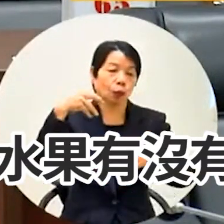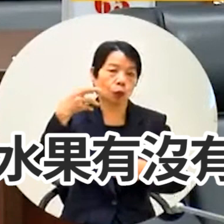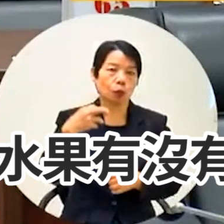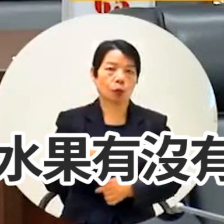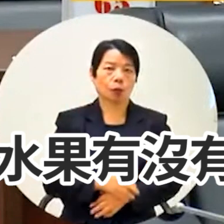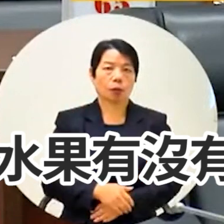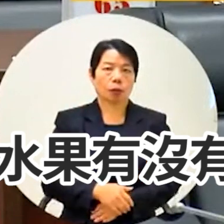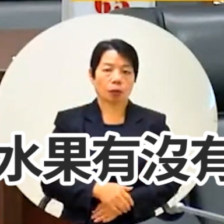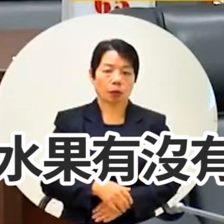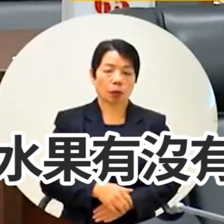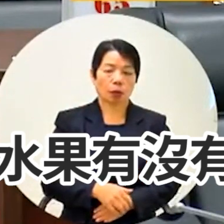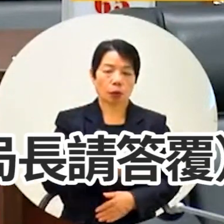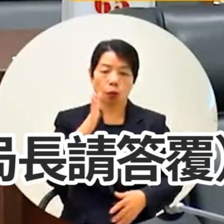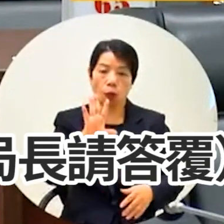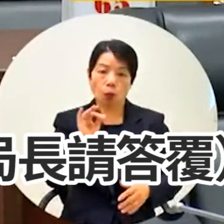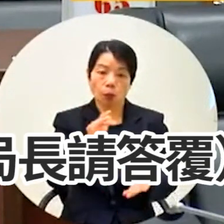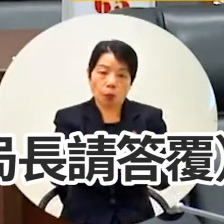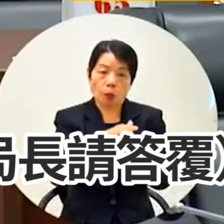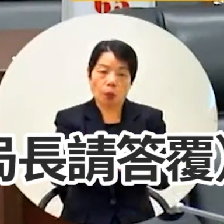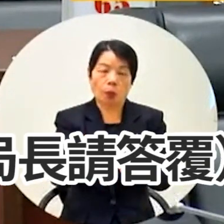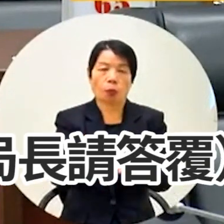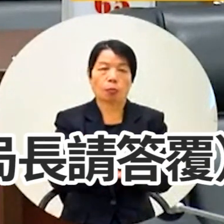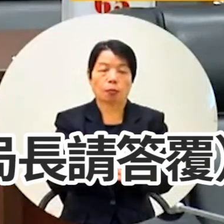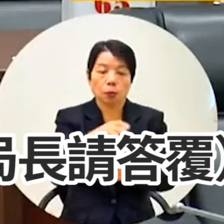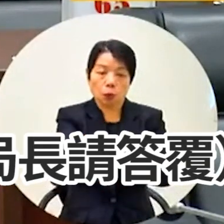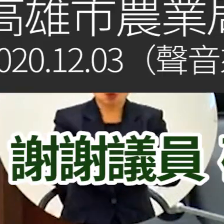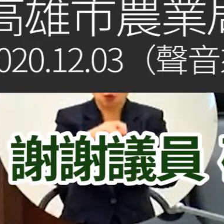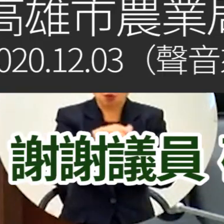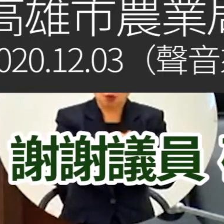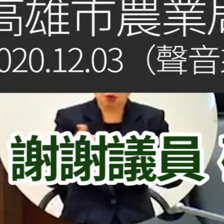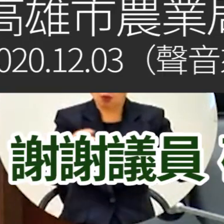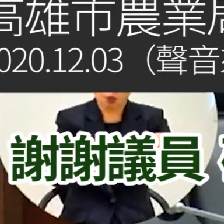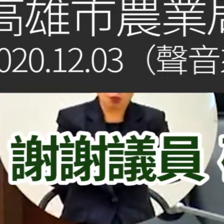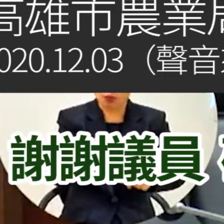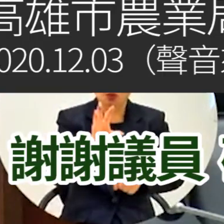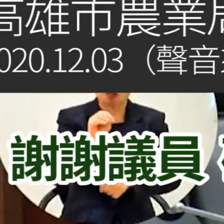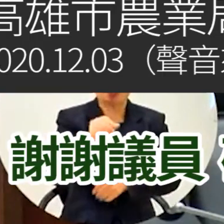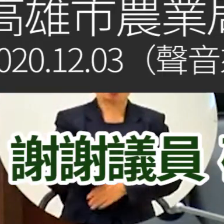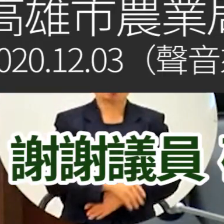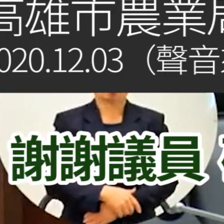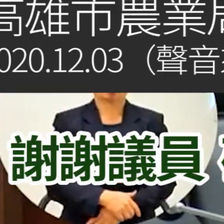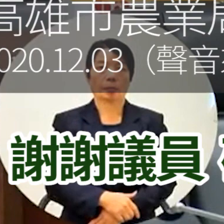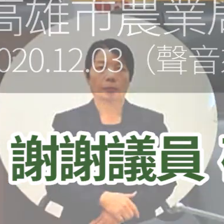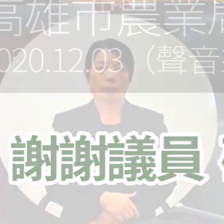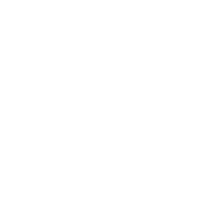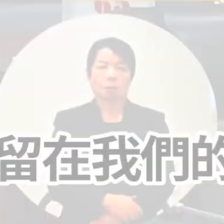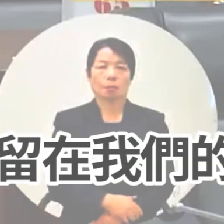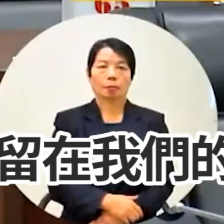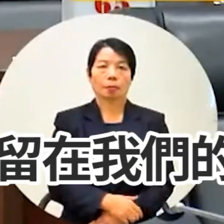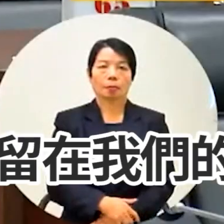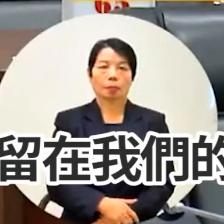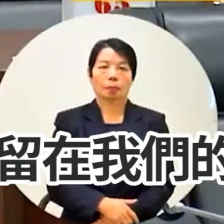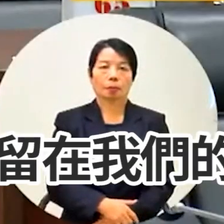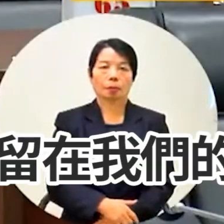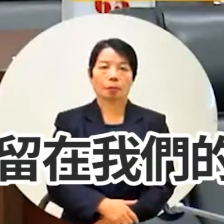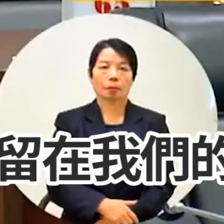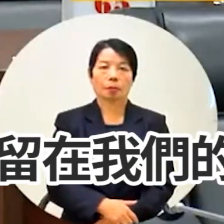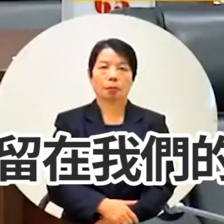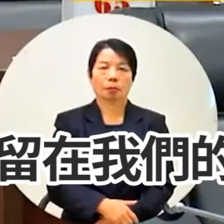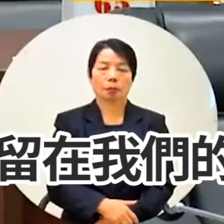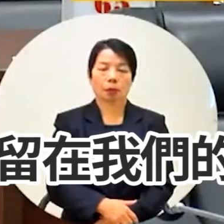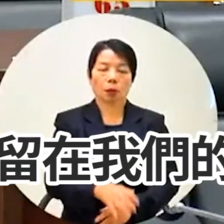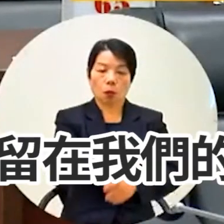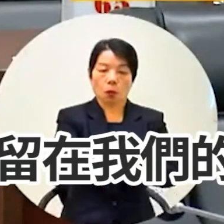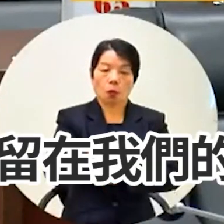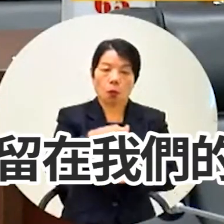有在使用农药？ 局长，请当。 谢议长，谢议员，有，确实是有。 我们农药有没有残